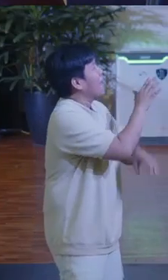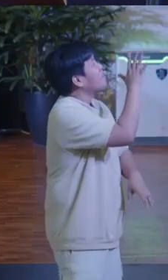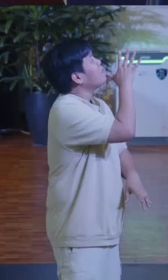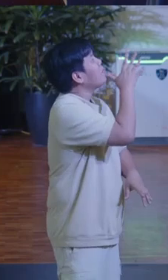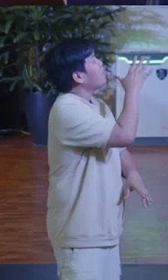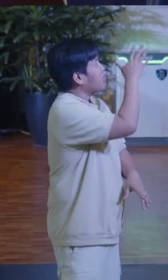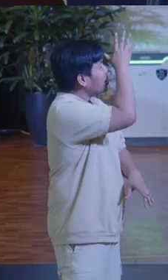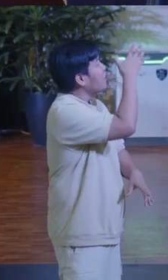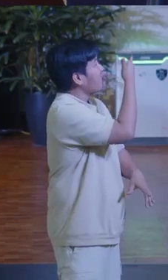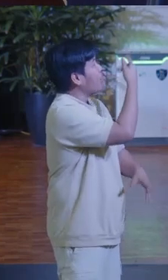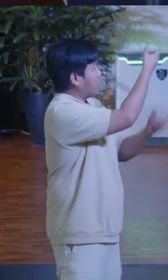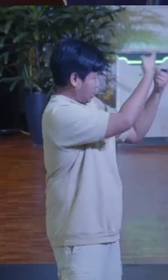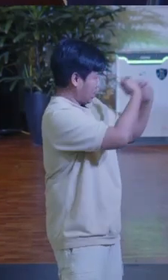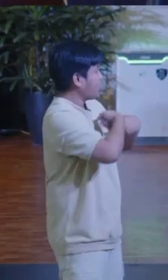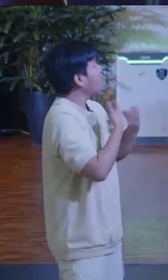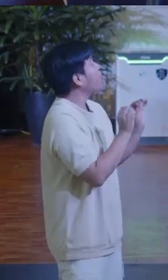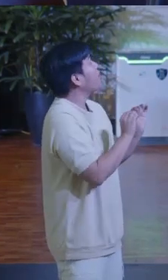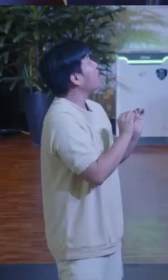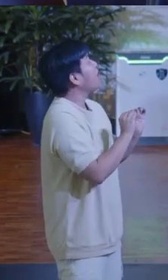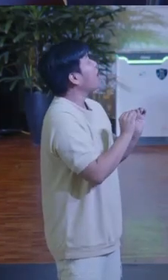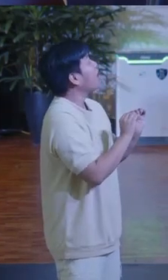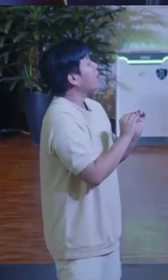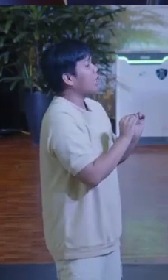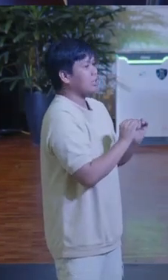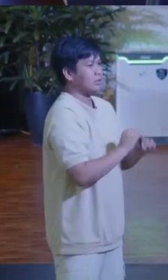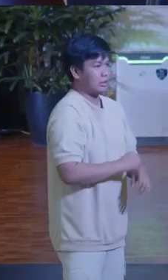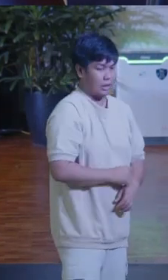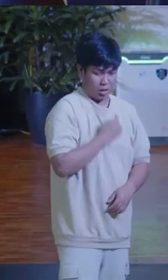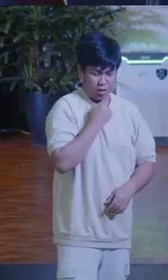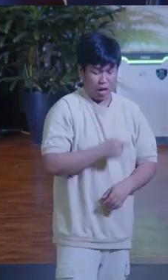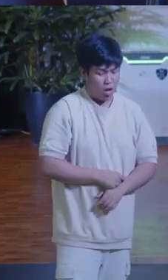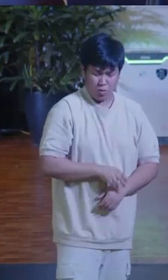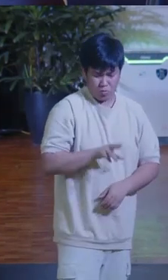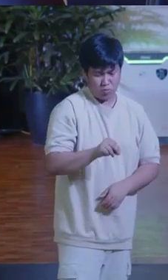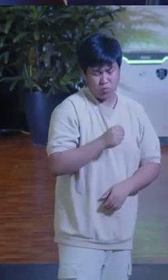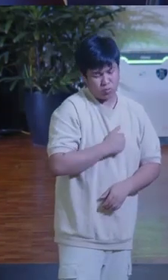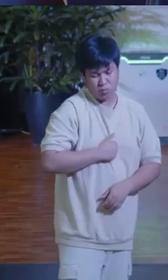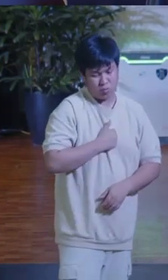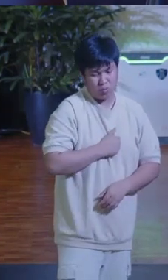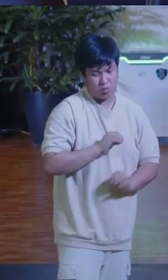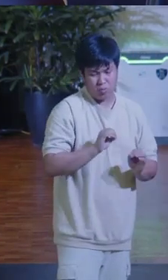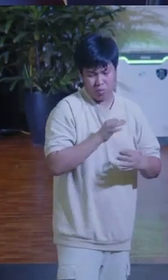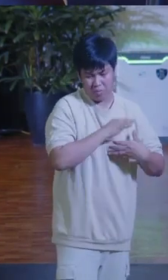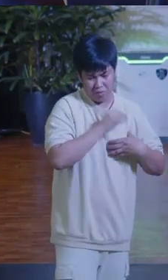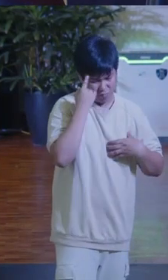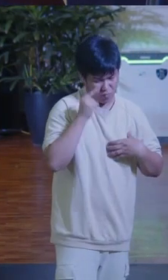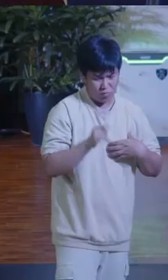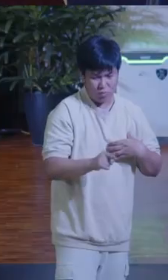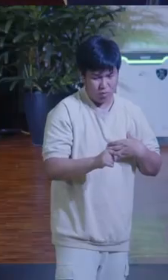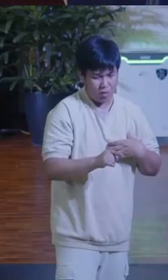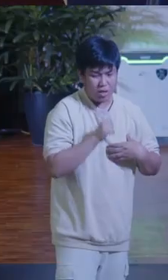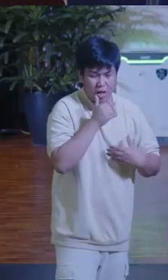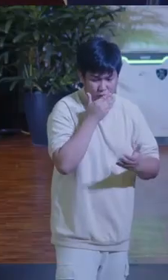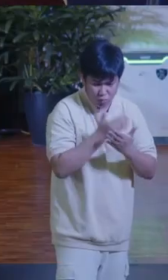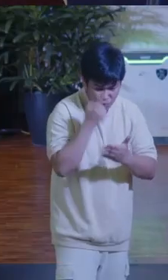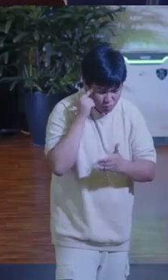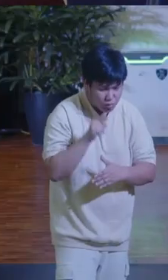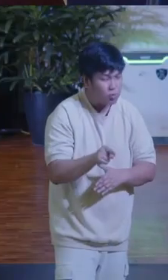ay binigyan ng regalong yon, naku, napakasaya niya. At sa mga susunod na